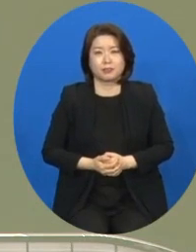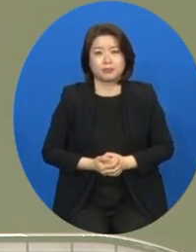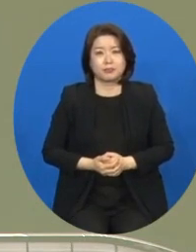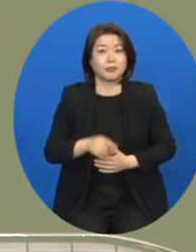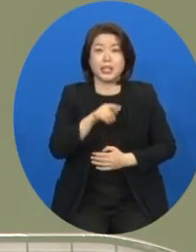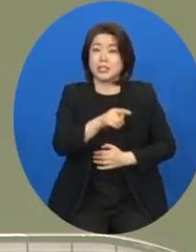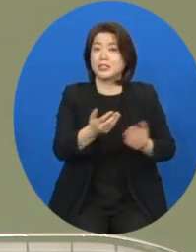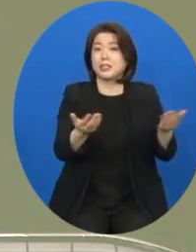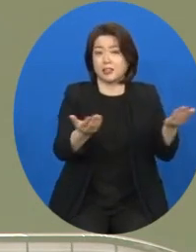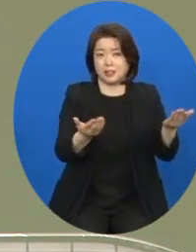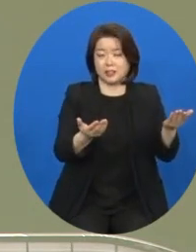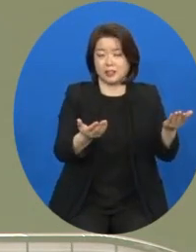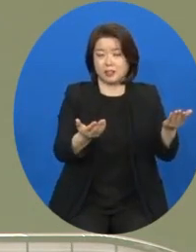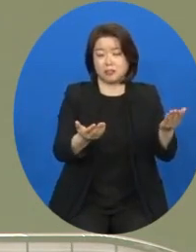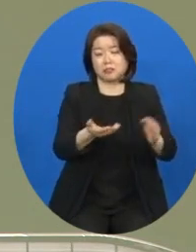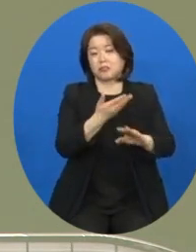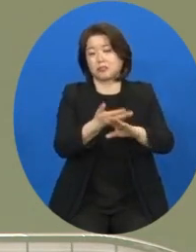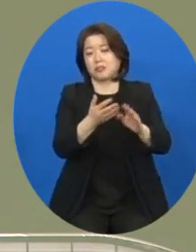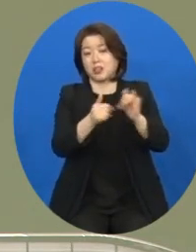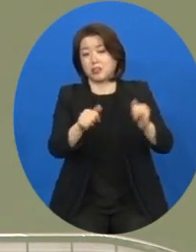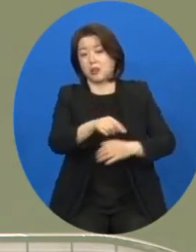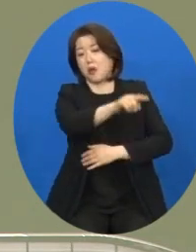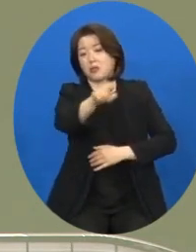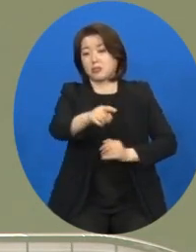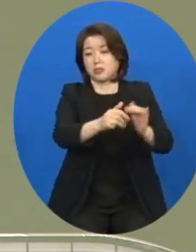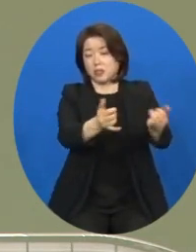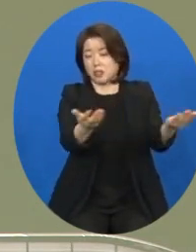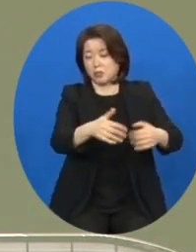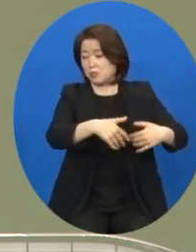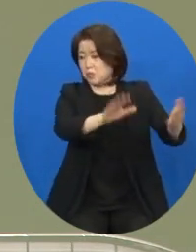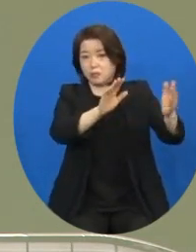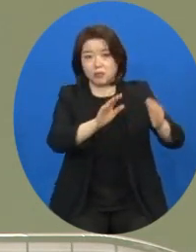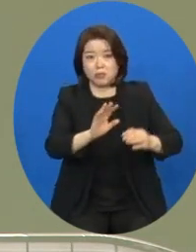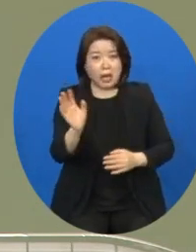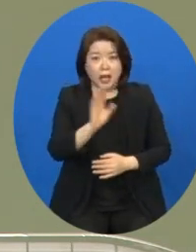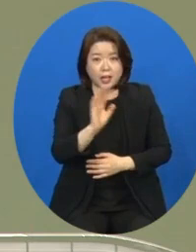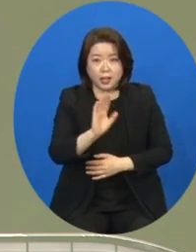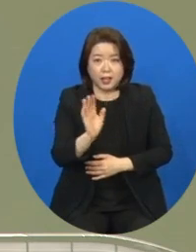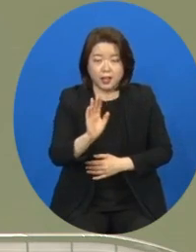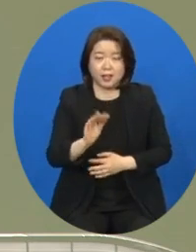이 일이 남의 이야기가 아니라는 거예요.